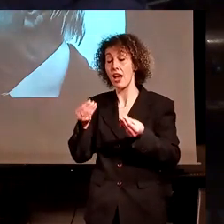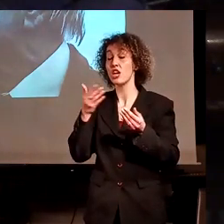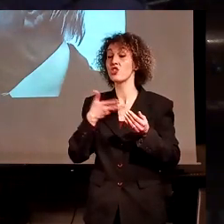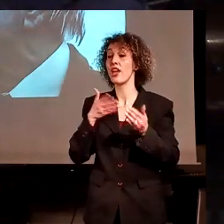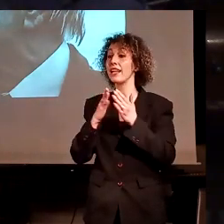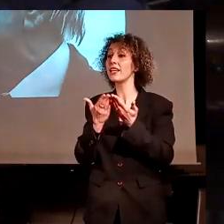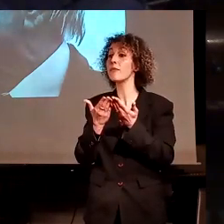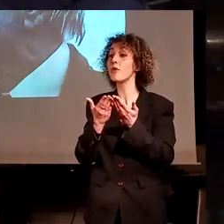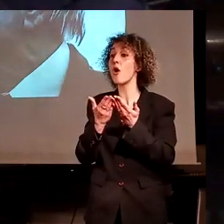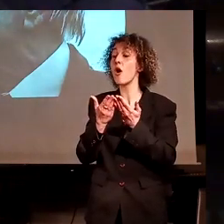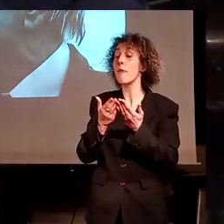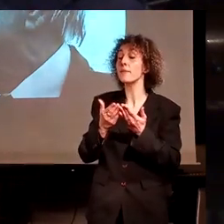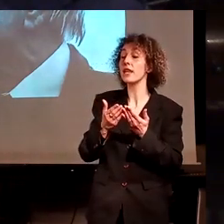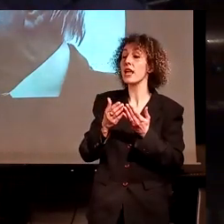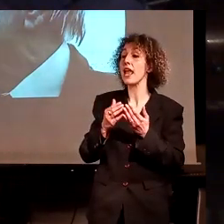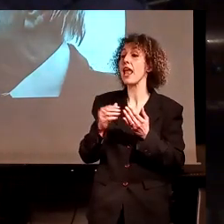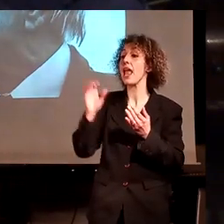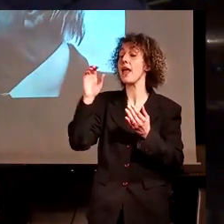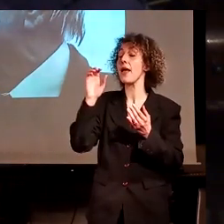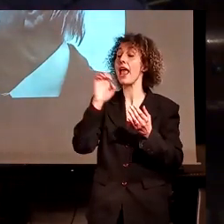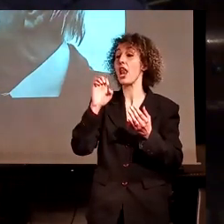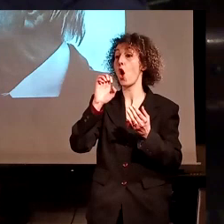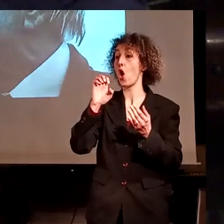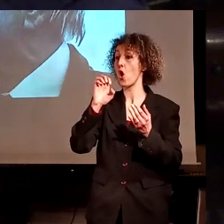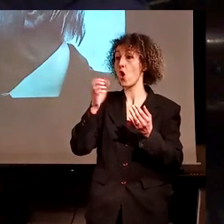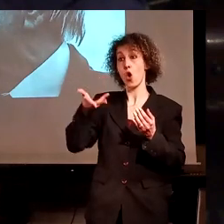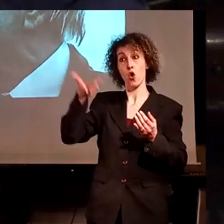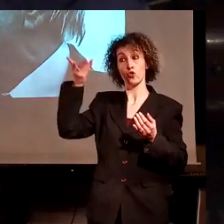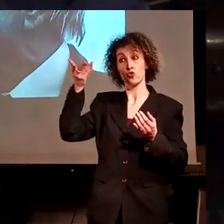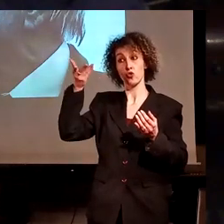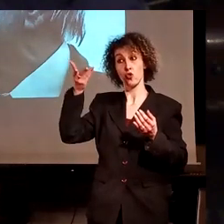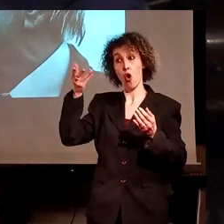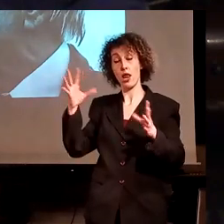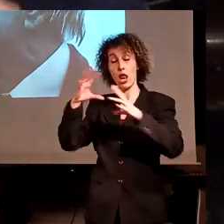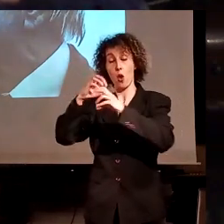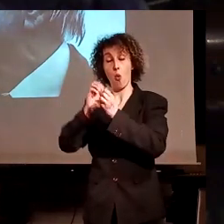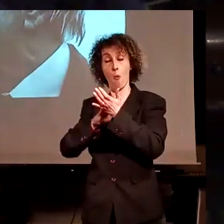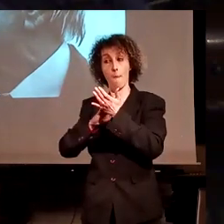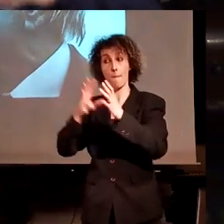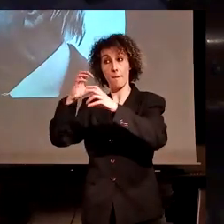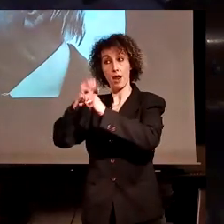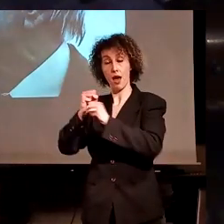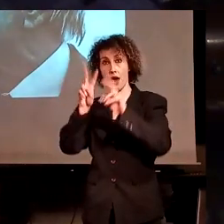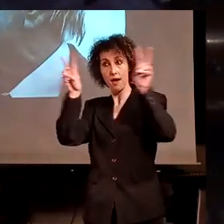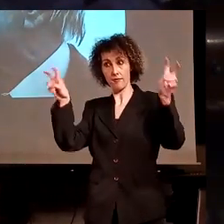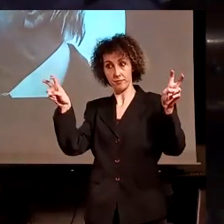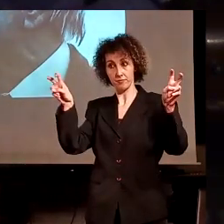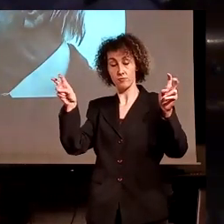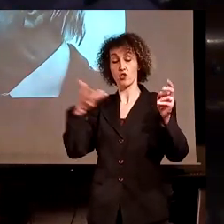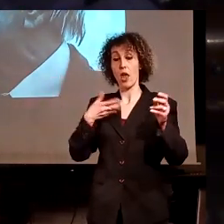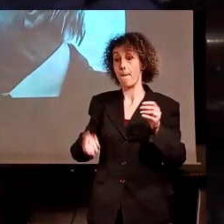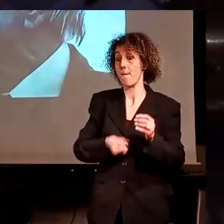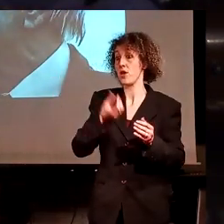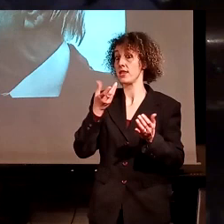e l'occhio deve assembra elogio dell'ombra che fa riferimento proprio a questo dove c'è un inizio di una poesia sono molto